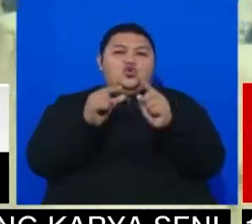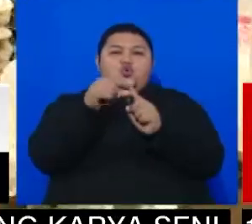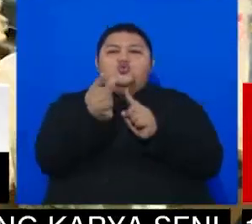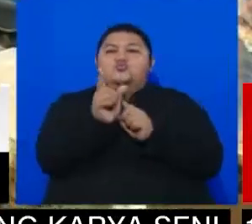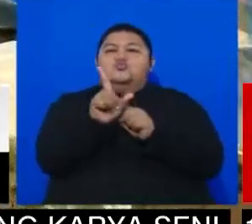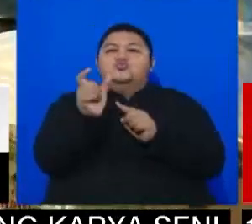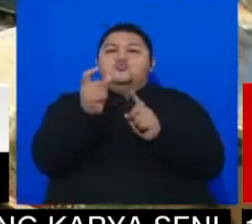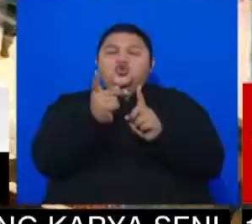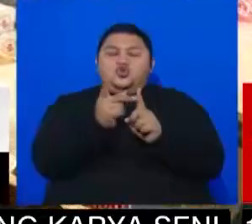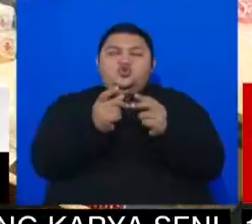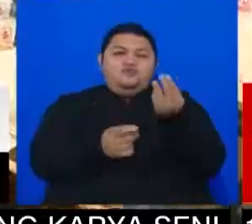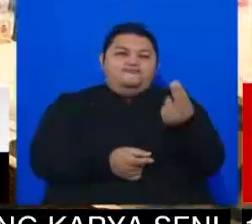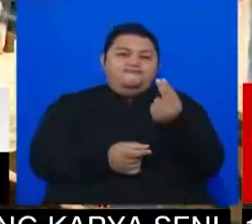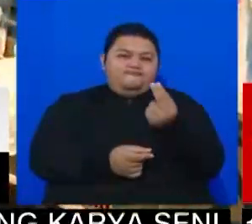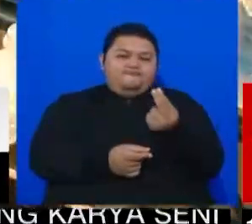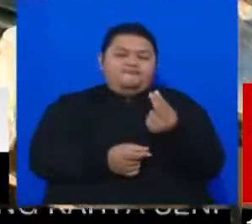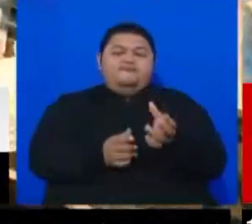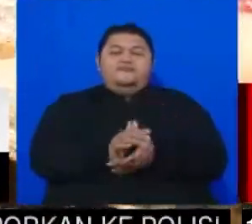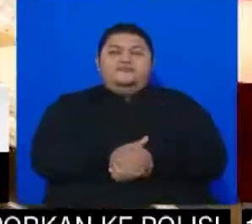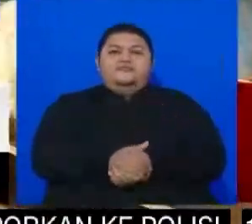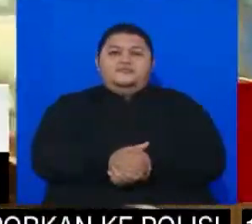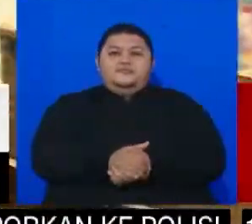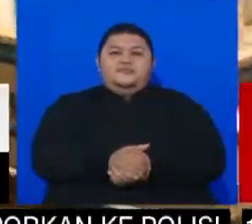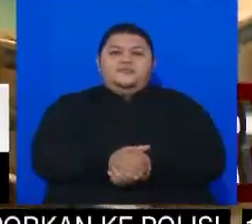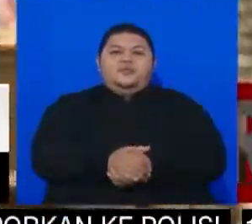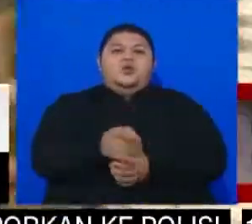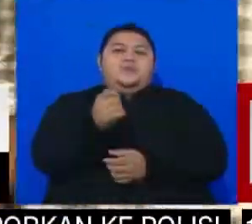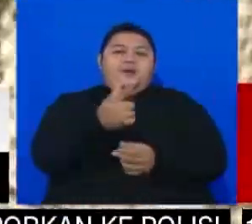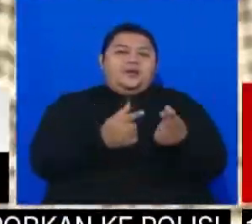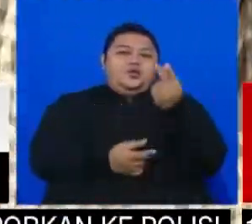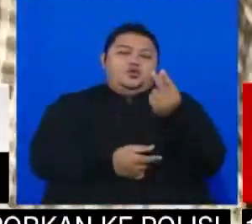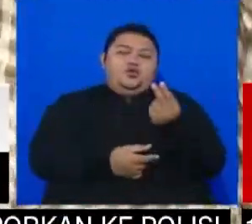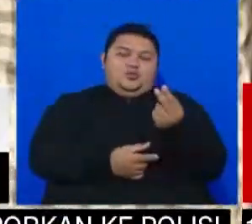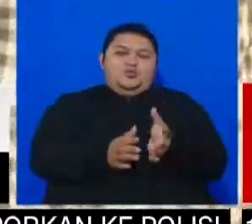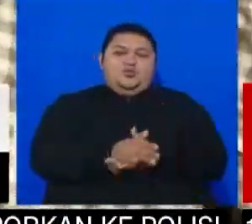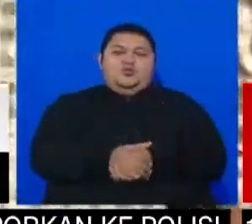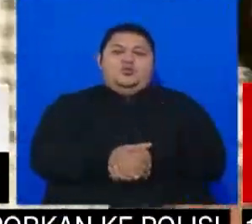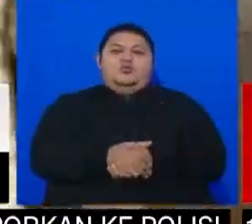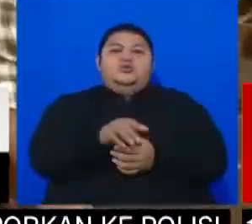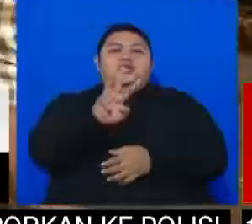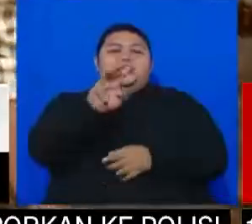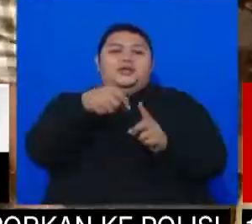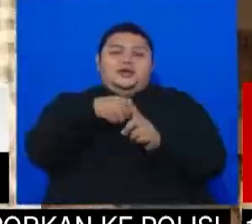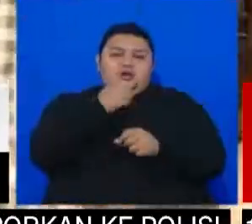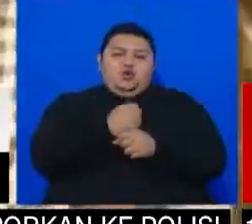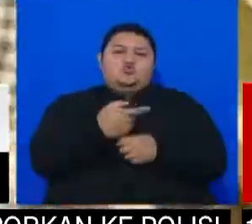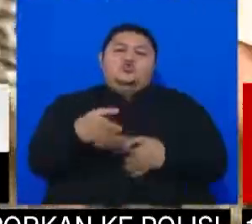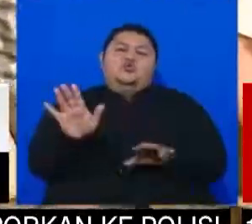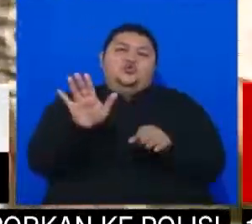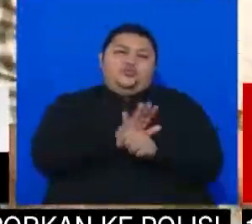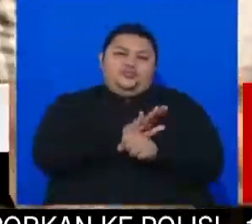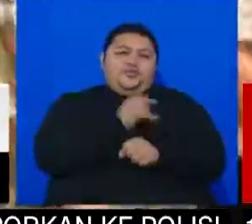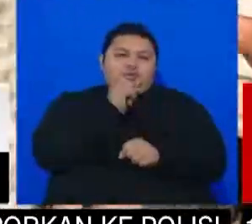penikmat angkringan. Untuk itu kami juga tidak ketinggalan untuk membeli telur puyuh. Kali ini 3 kg telur puyuh sudah cukup banyak